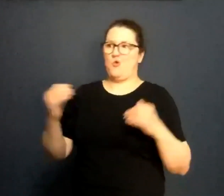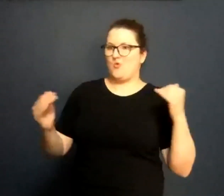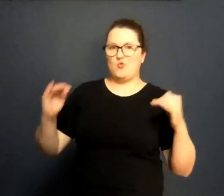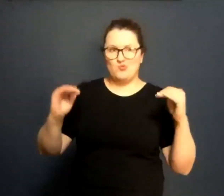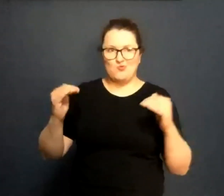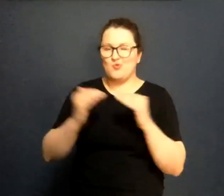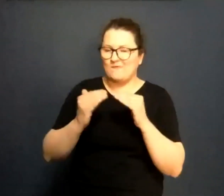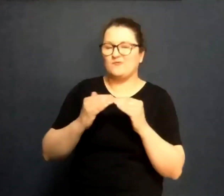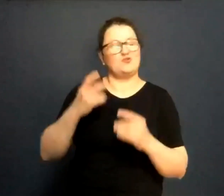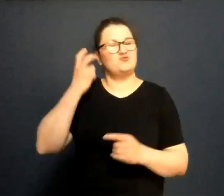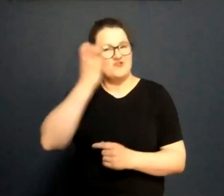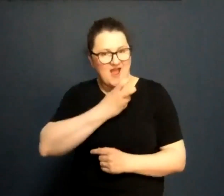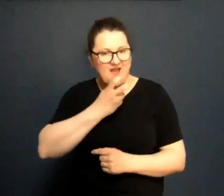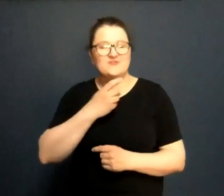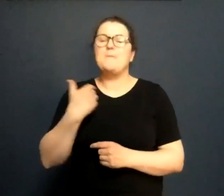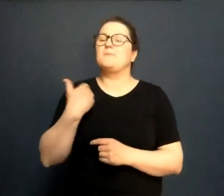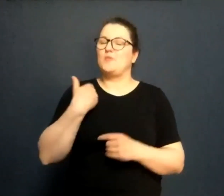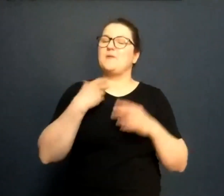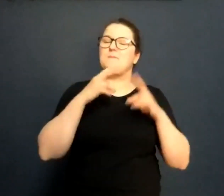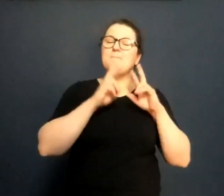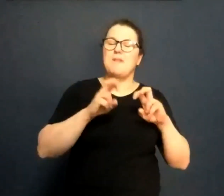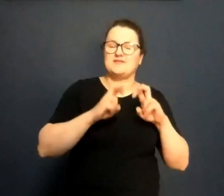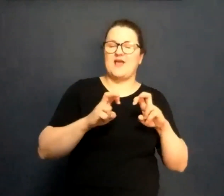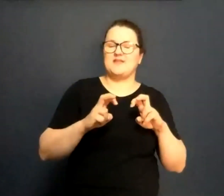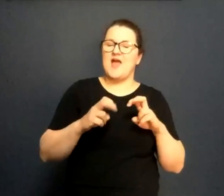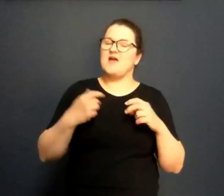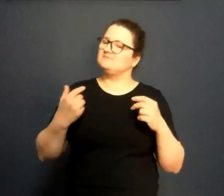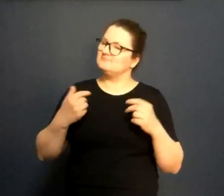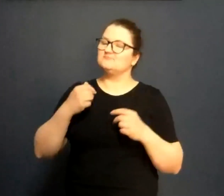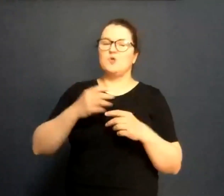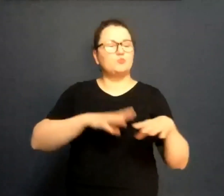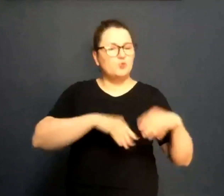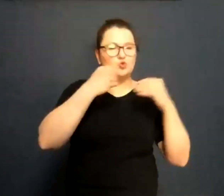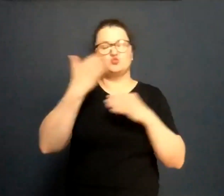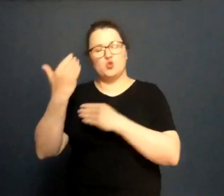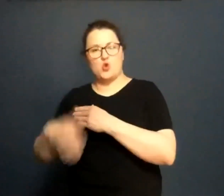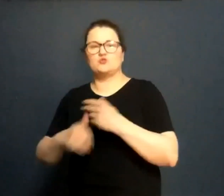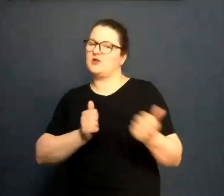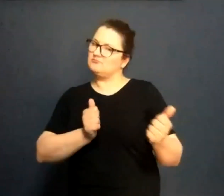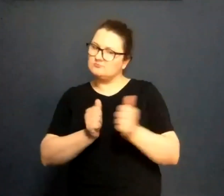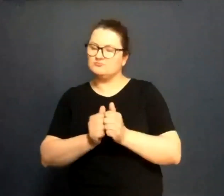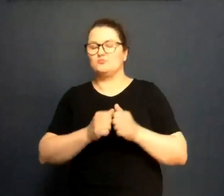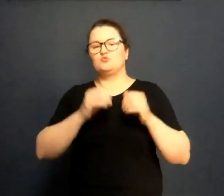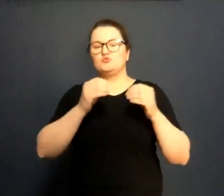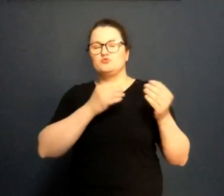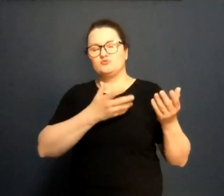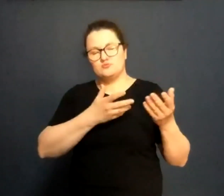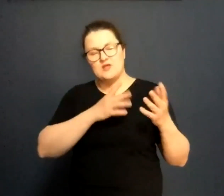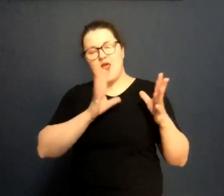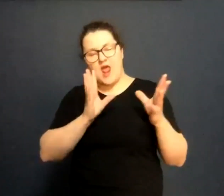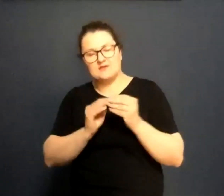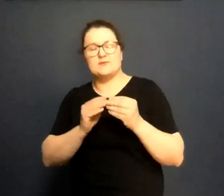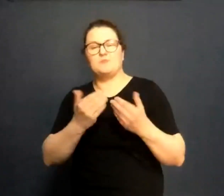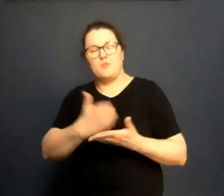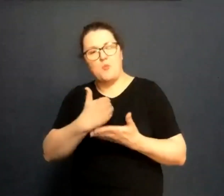czyli od początku do końca towarzyszyli mi przy projekcie badawczym, czyli wymyśliliśmy wspólnie temat, stworzyliśmy narzędzie